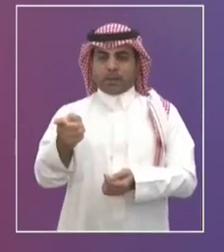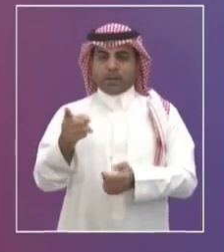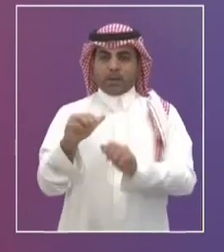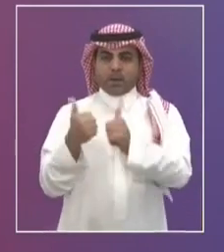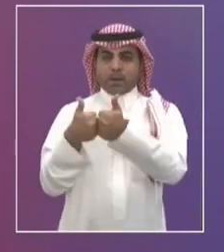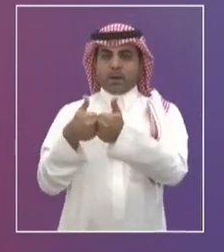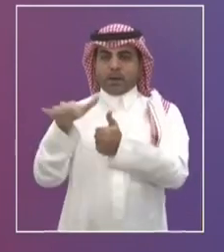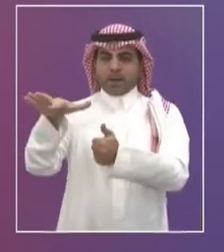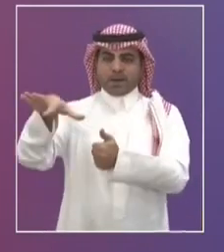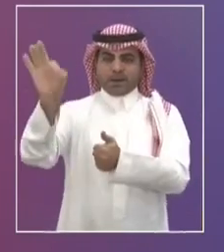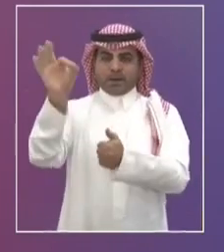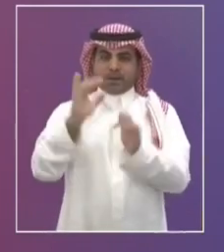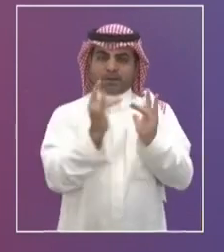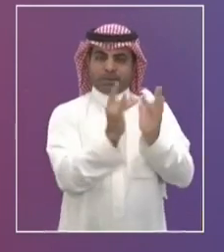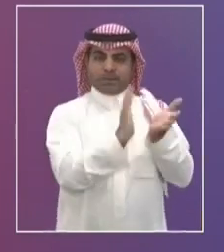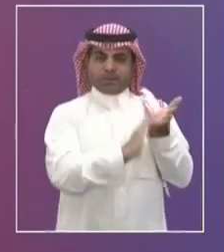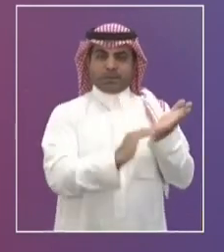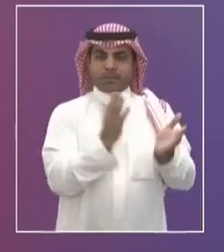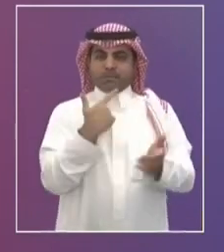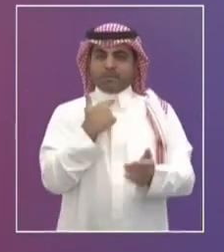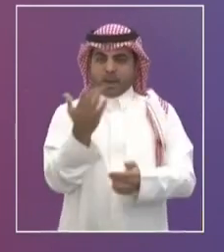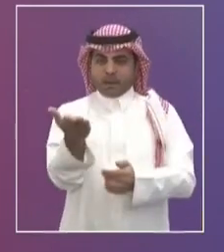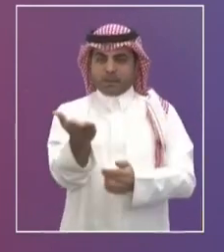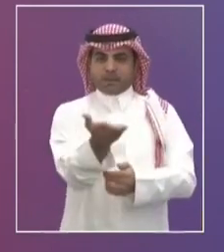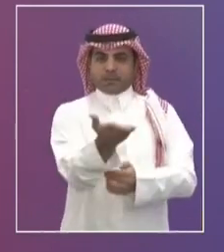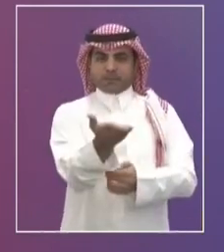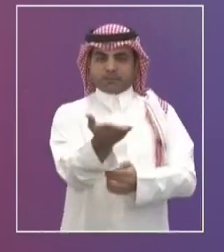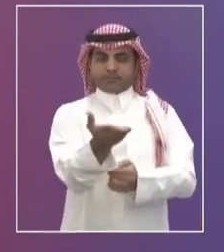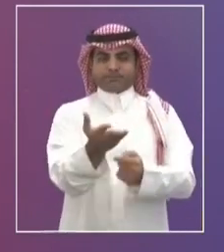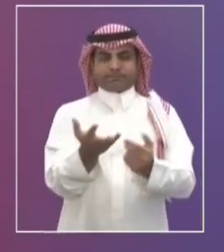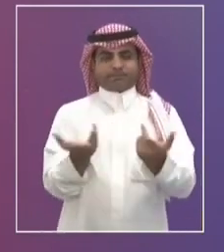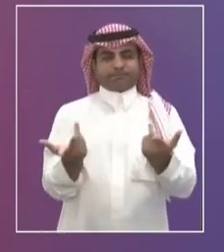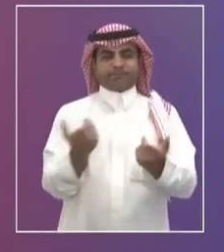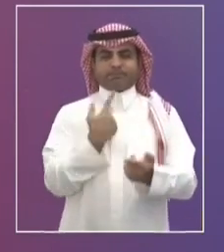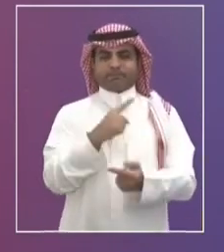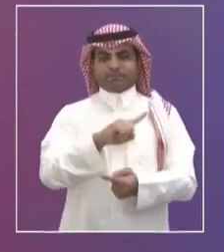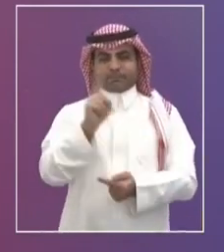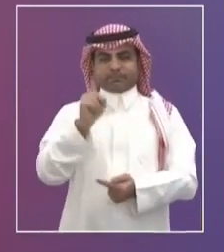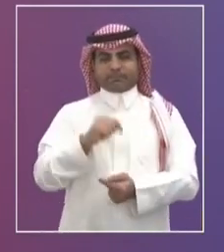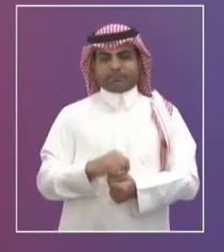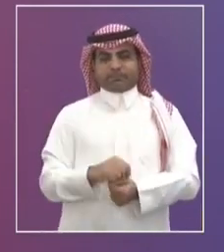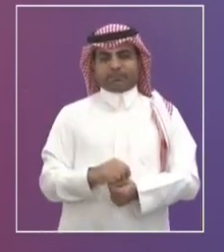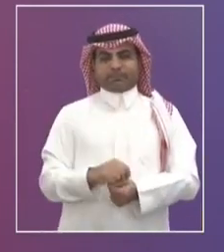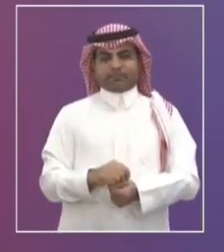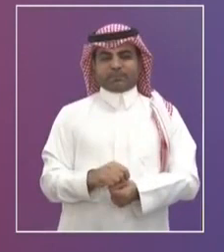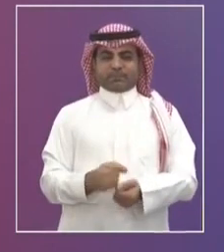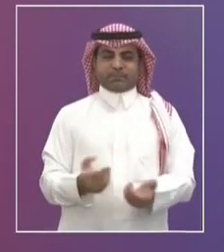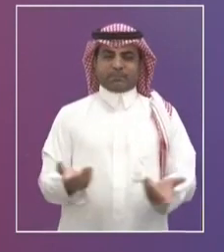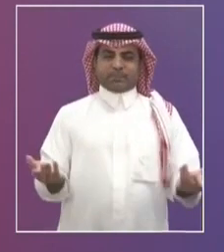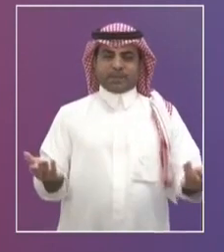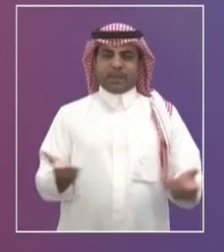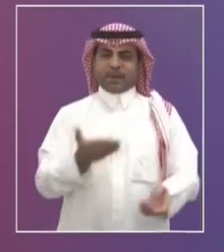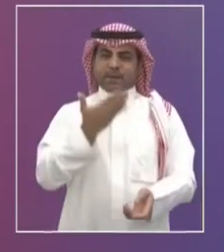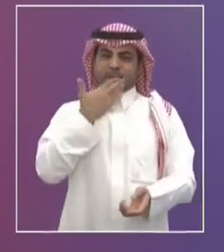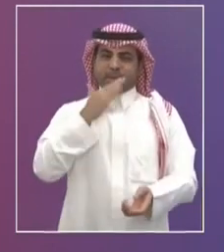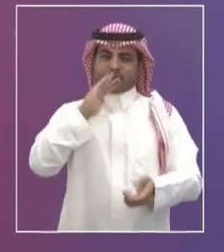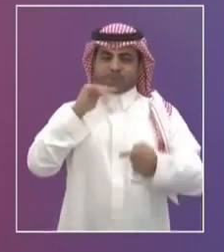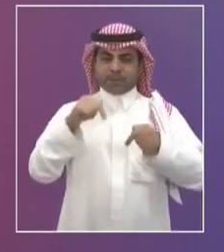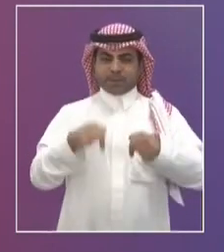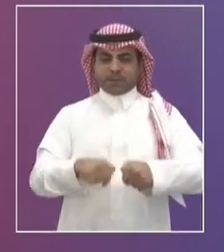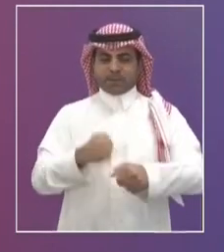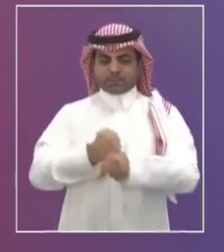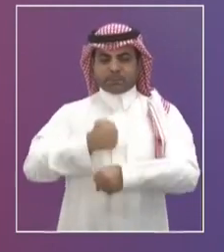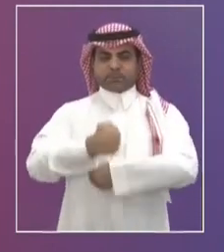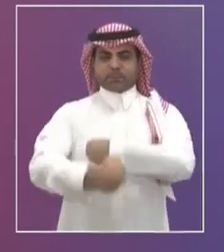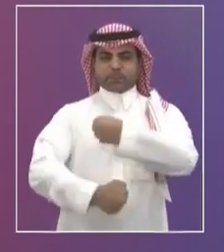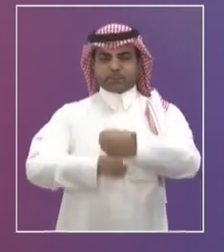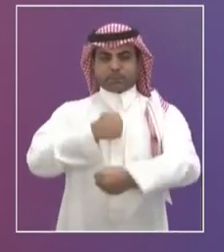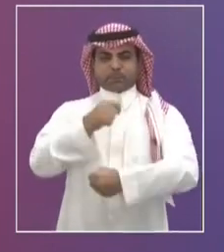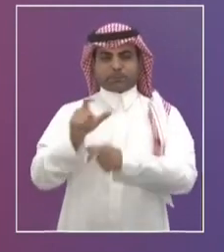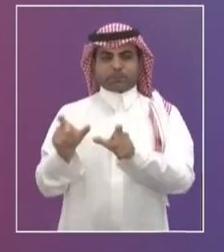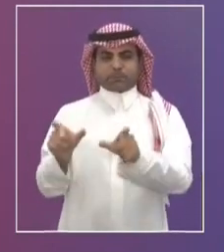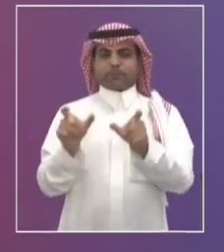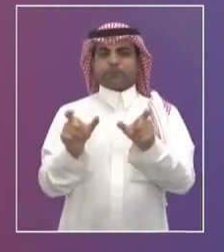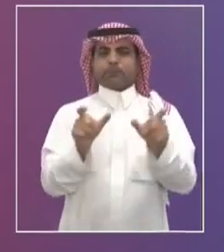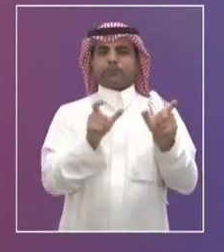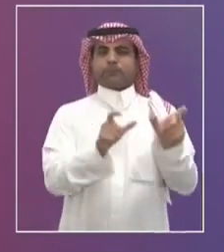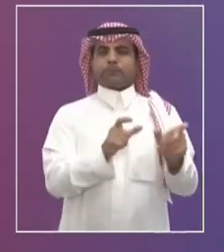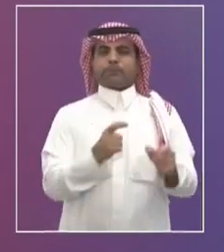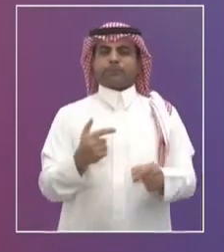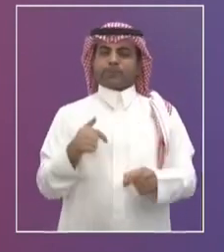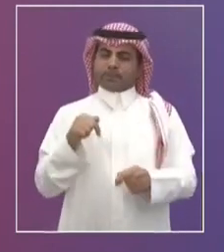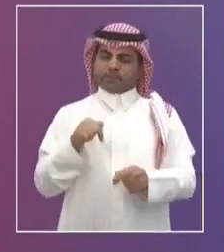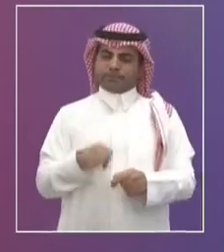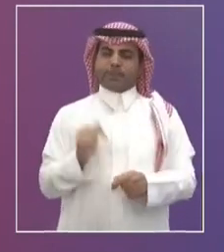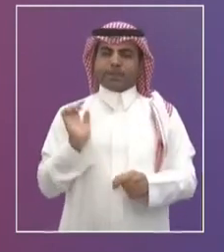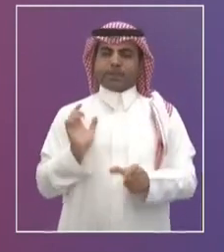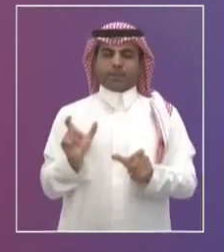أو أقاربه على هذه الأسرة. الحمد لله ما زلنا مستمرين في عملنا وسنظل في ذلك،